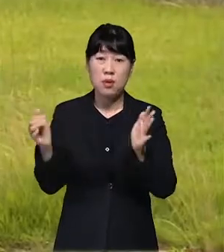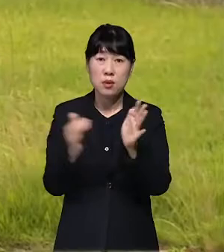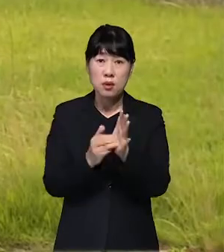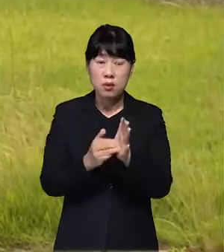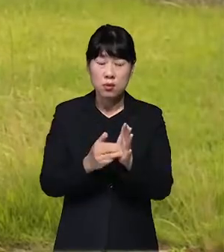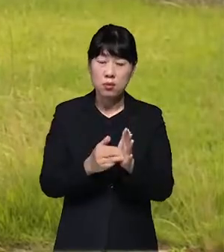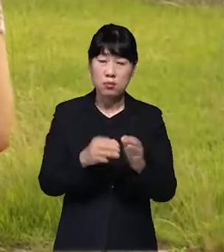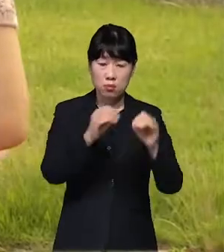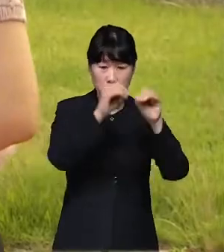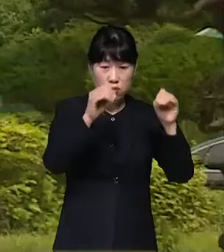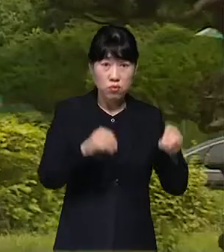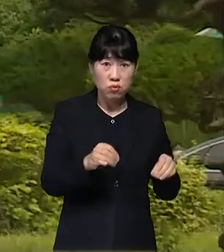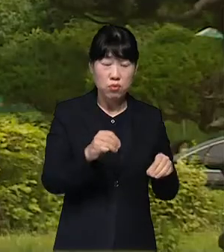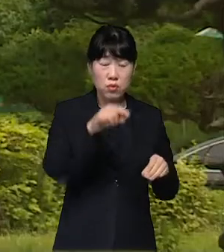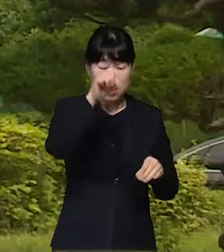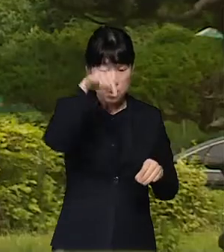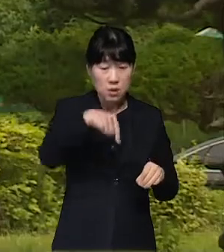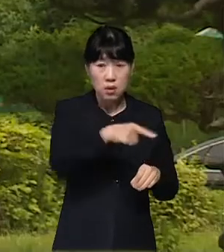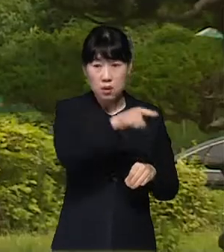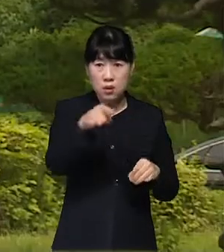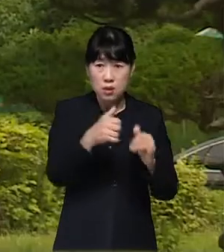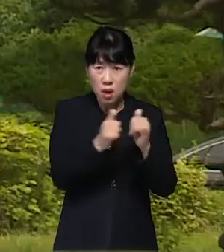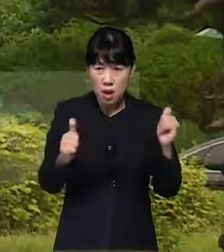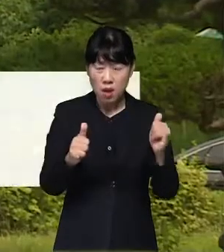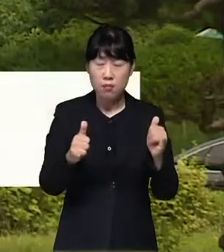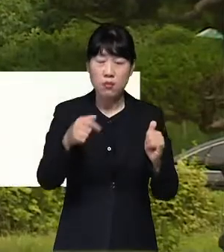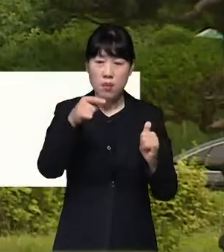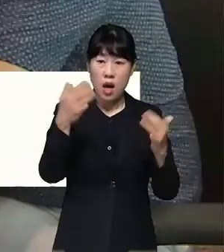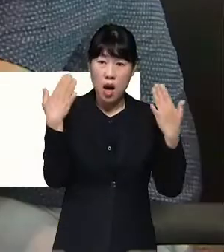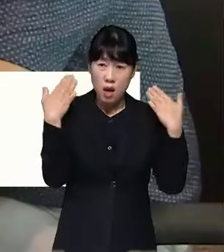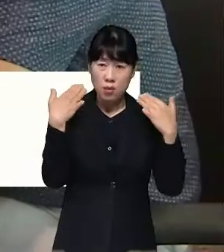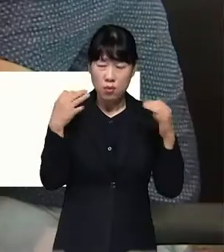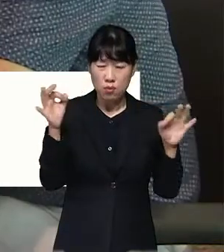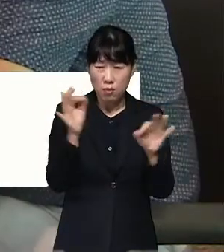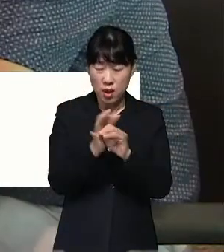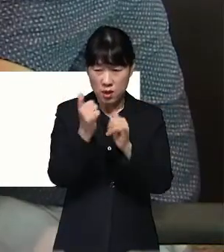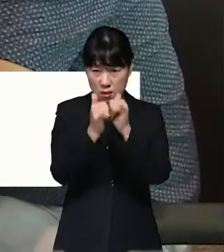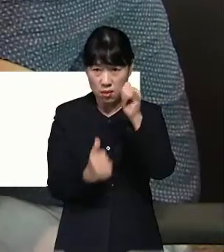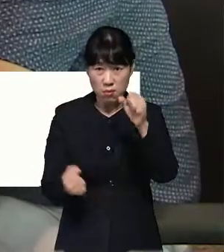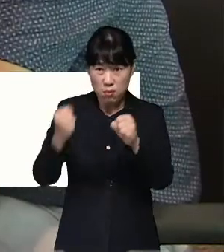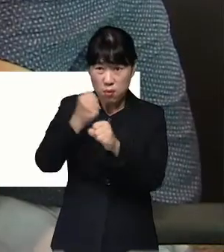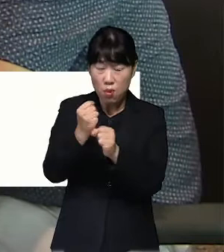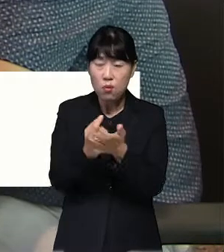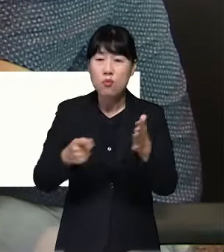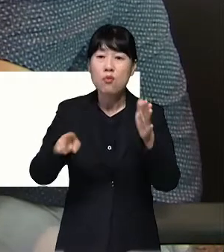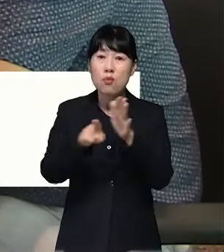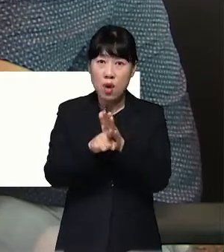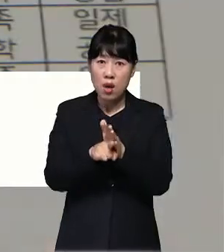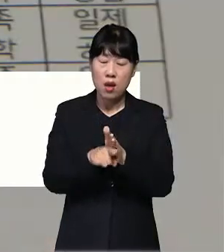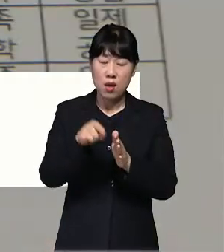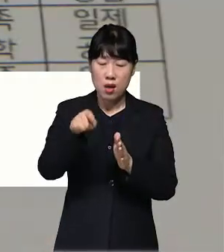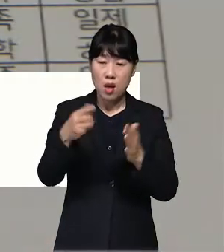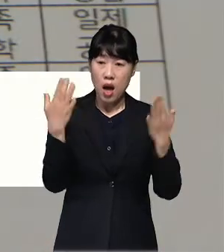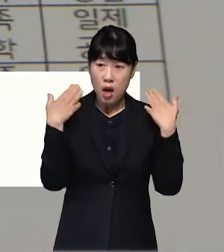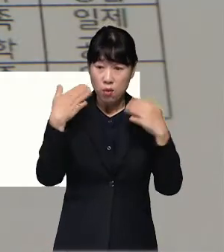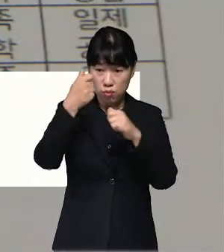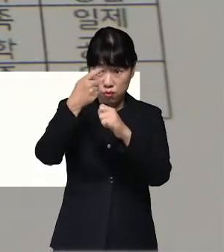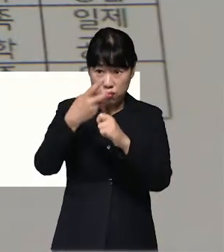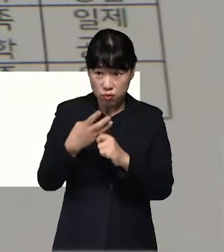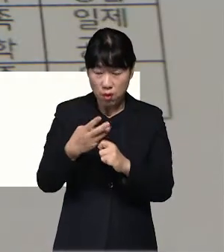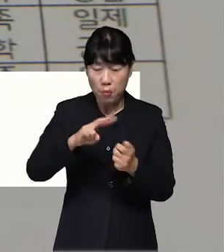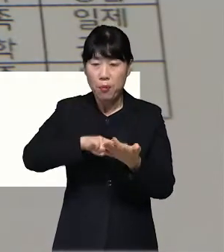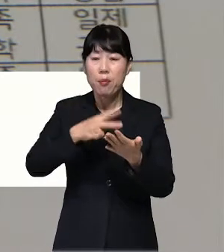동문들은 모교에 사라진 역사 레 바로잡자 며 지난 2018 역 교육부의 법성포 초등학교 졸업 패소 변경